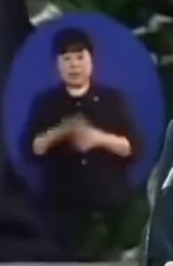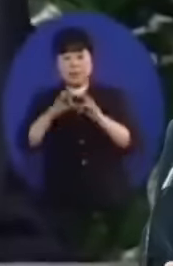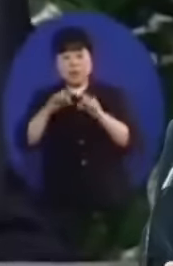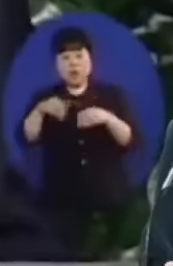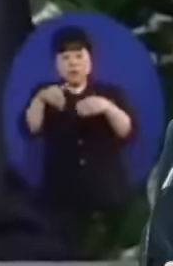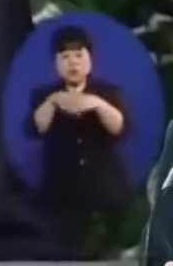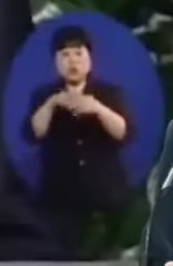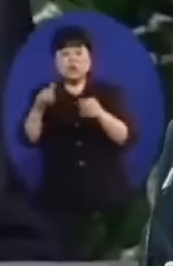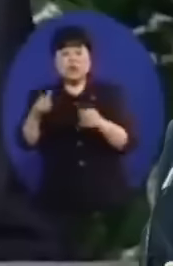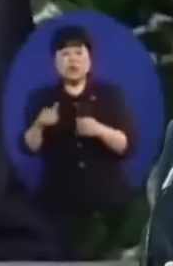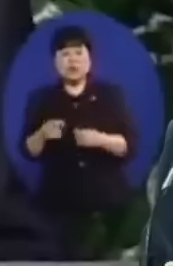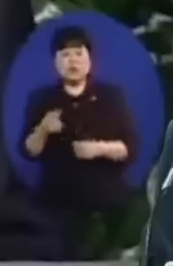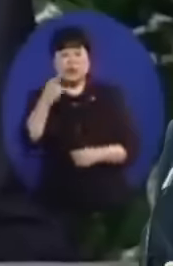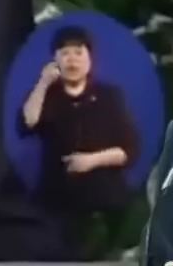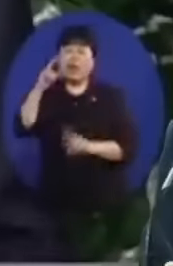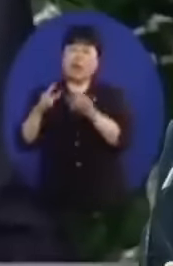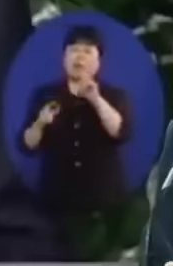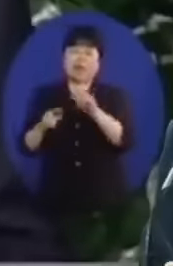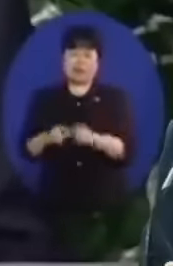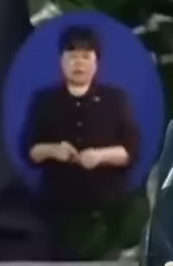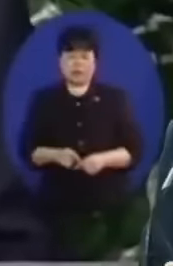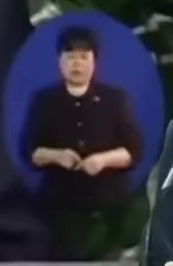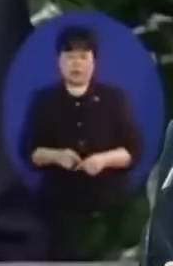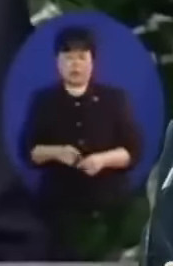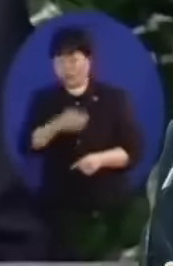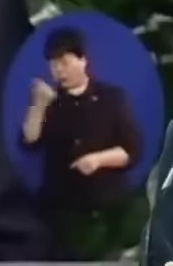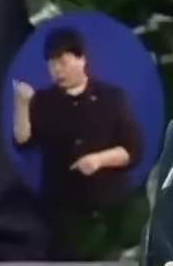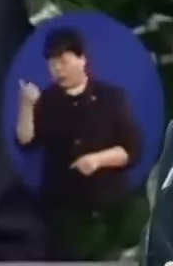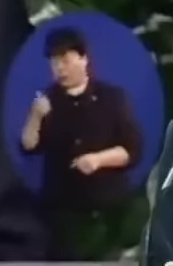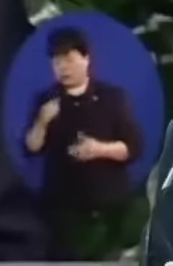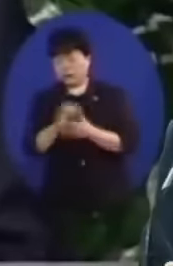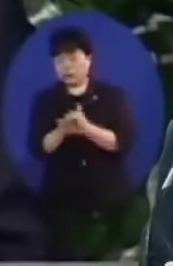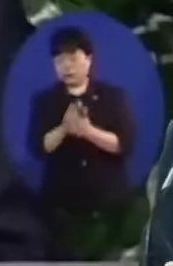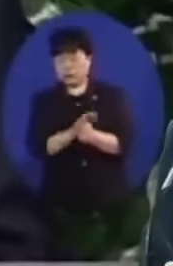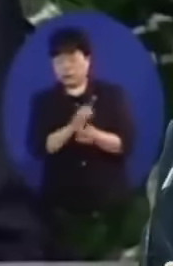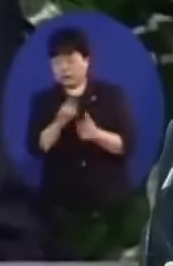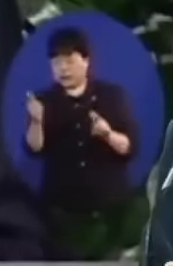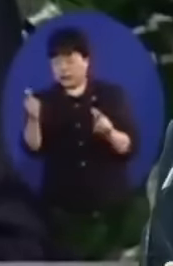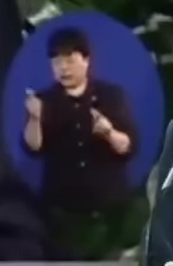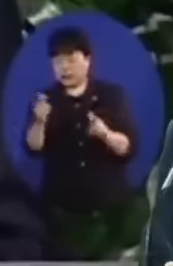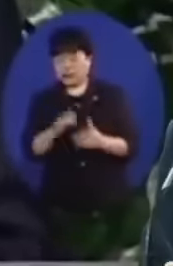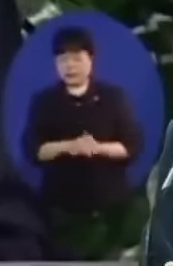종교인들이 위선적이 되고 친구가 안 됩니다.